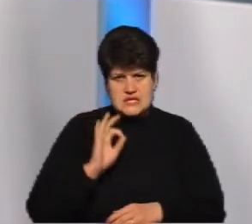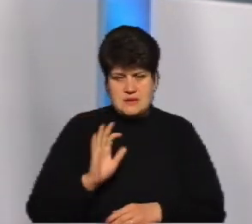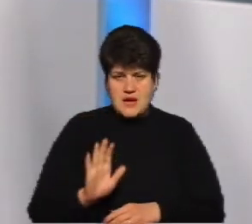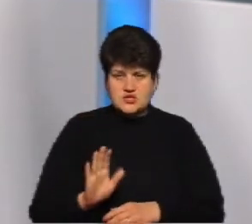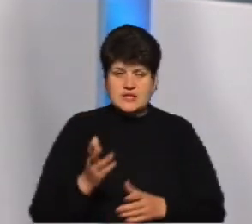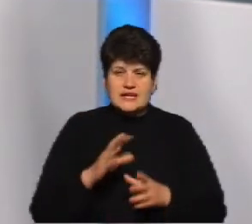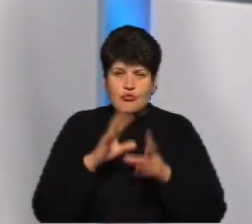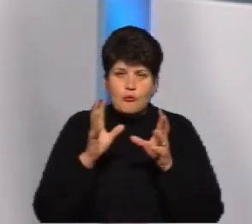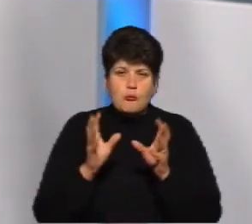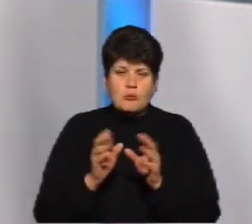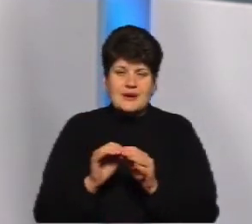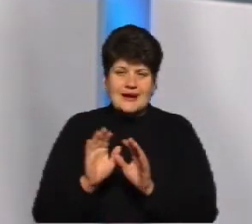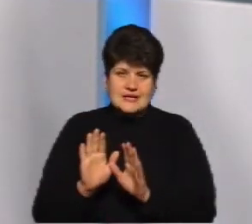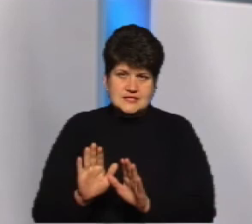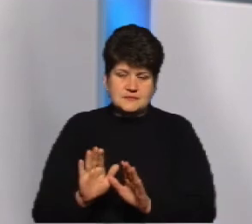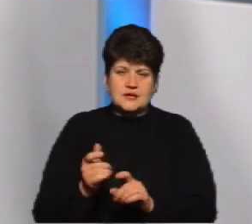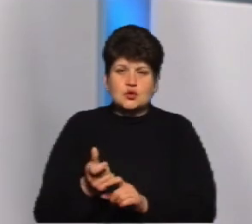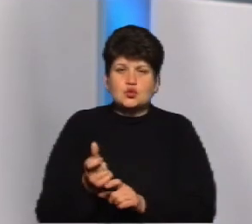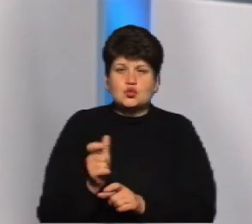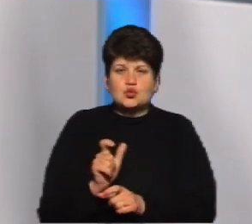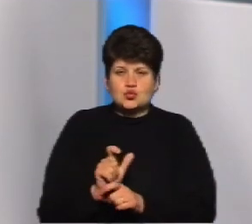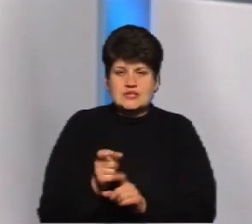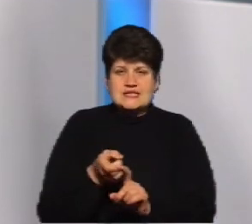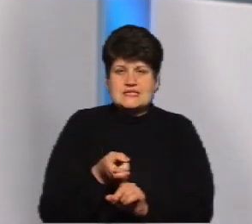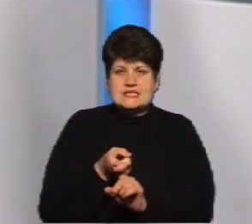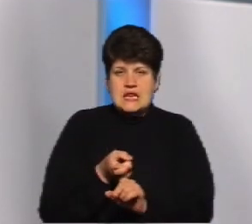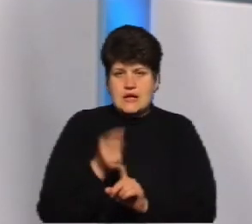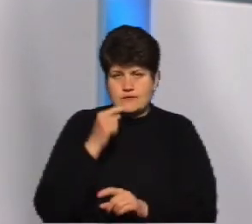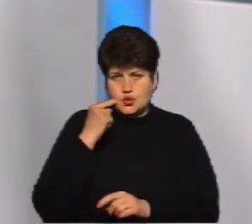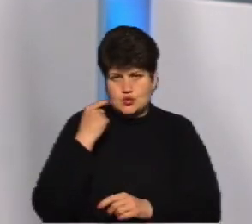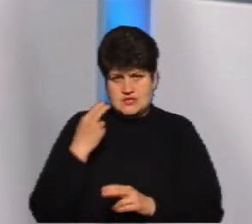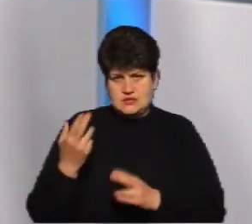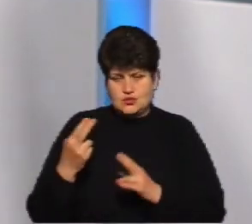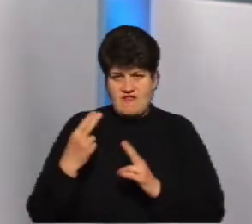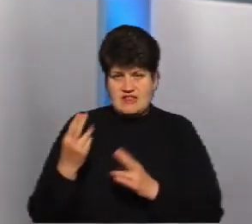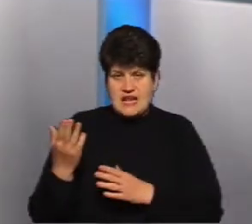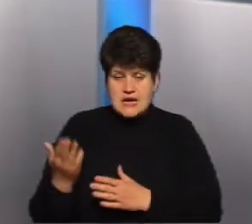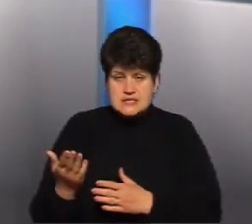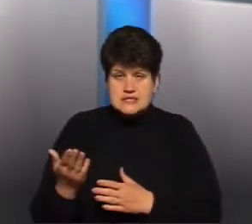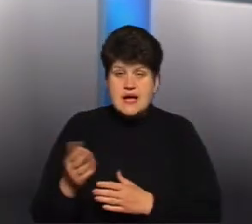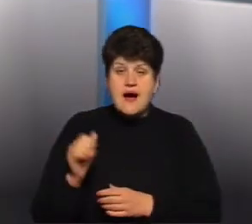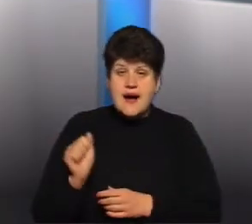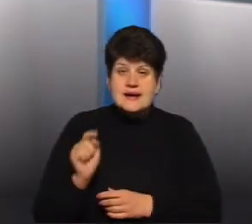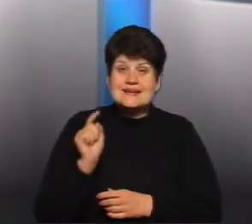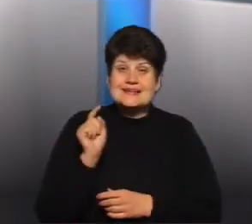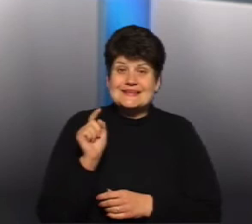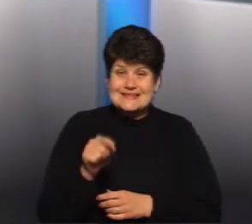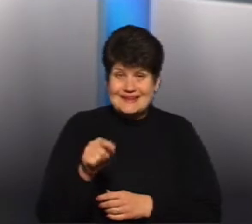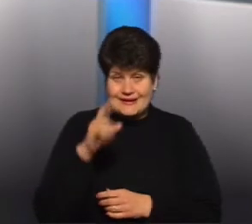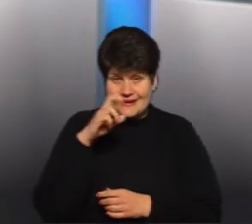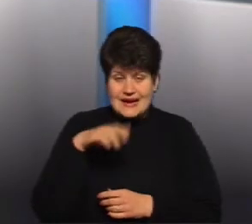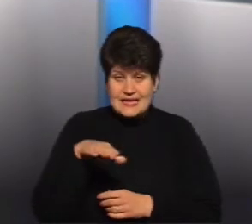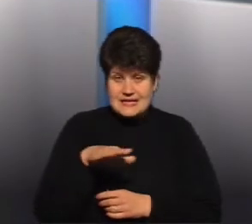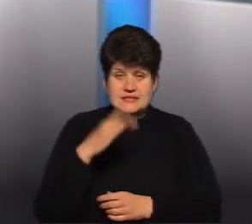принципі, дуже, як кажуть, залежать від Російської Федерації, а з тих країн, це Сполучені